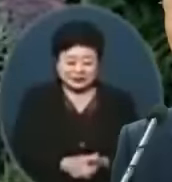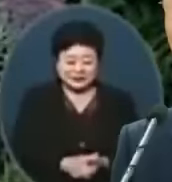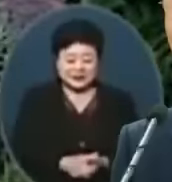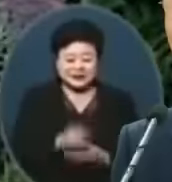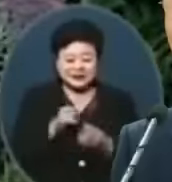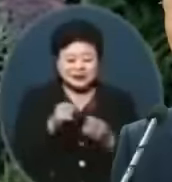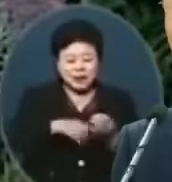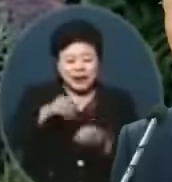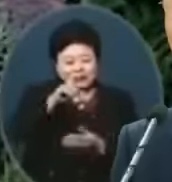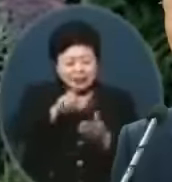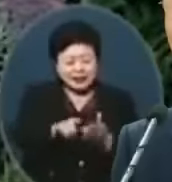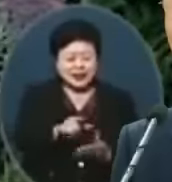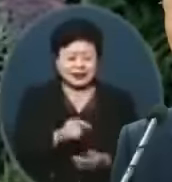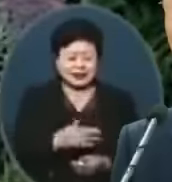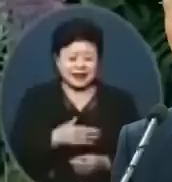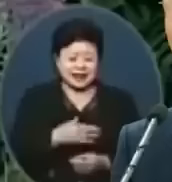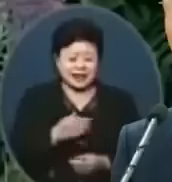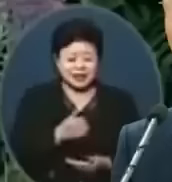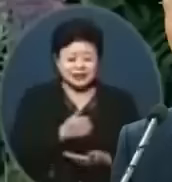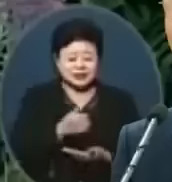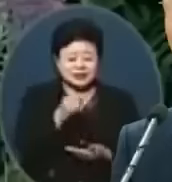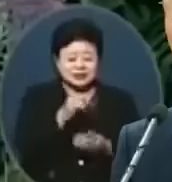그들이 환난 때 내가